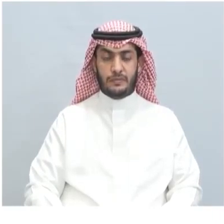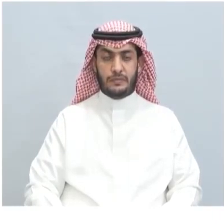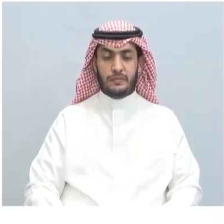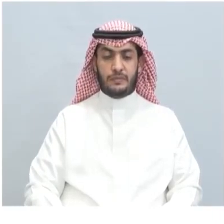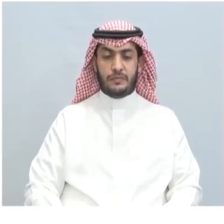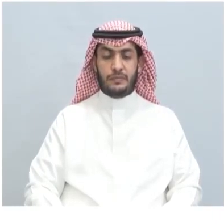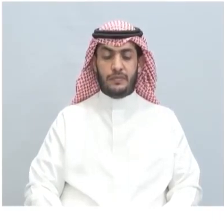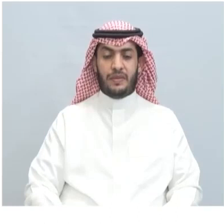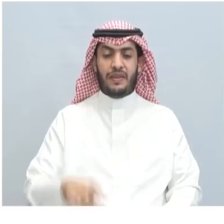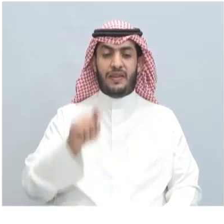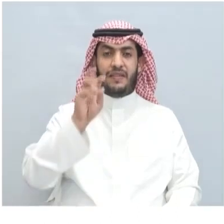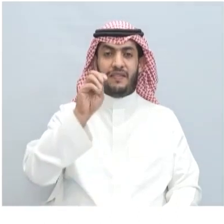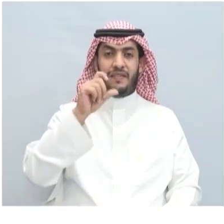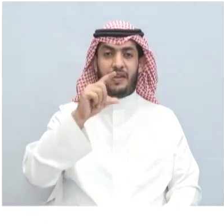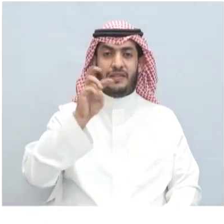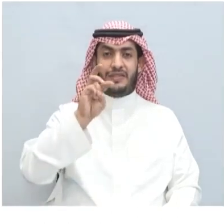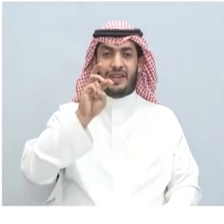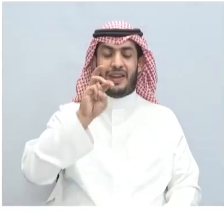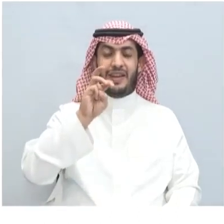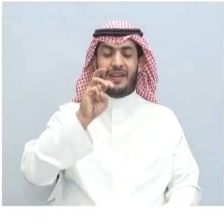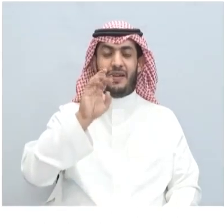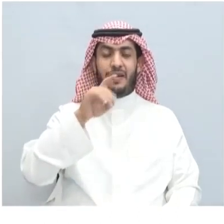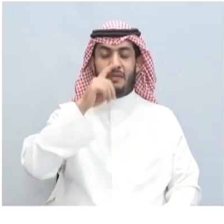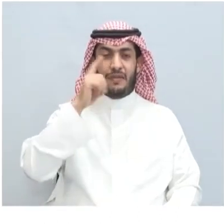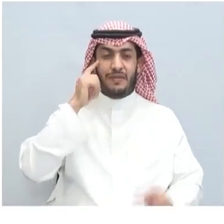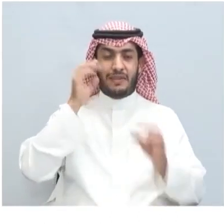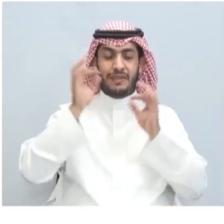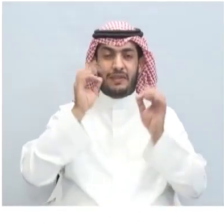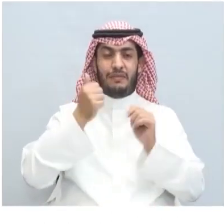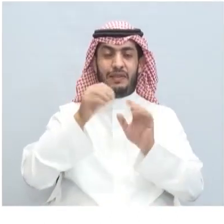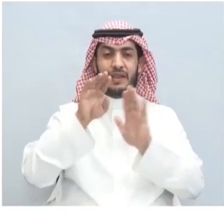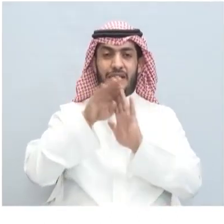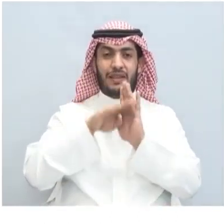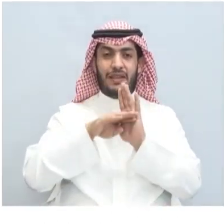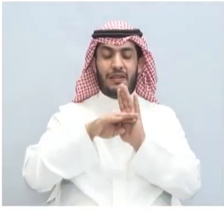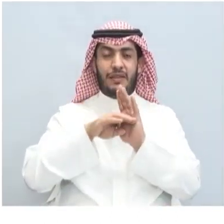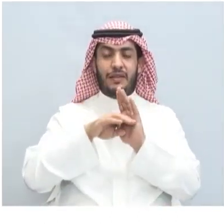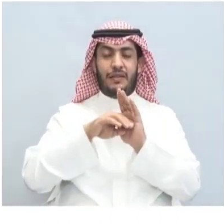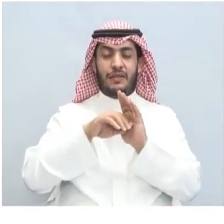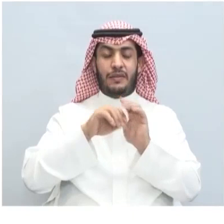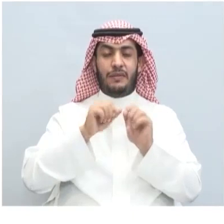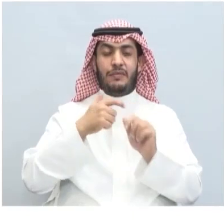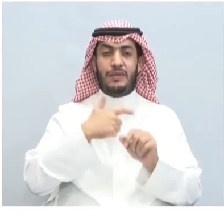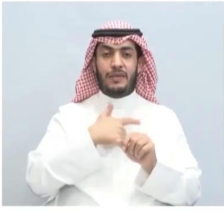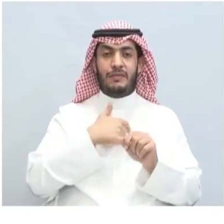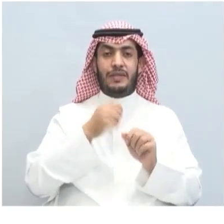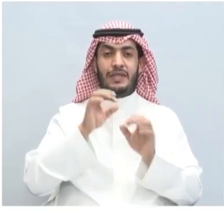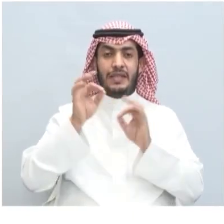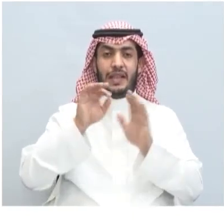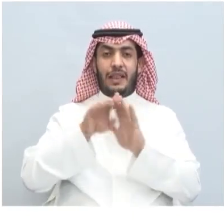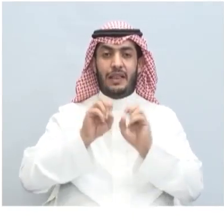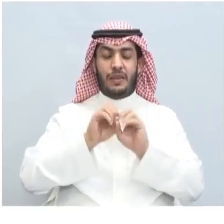نحن ذكرنا فهد وذكرنا ان فهد يعمل في الشركه وبالتالي لابد ان يفكر بجميع الاستراتيجيات ا ما يسمى بسياسات